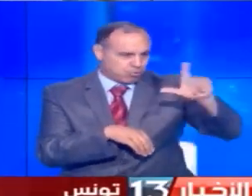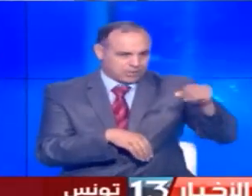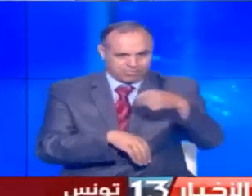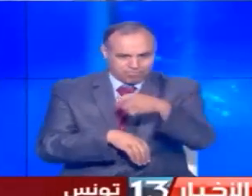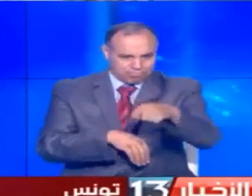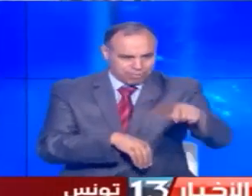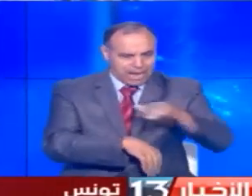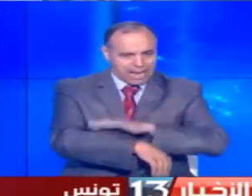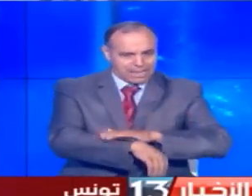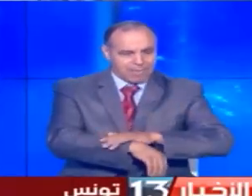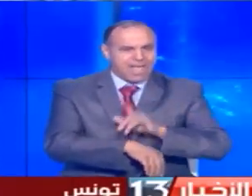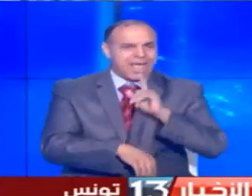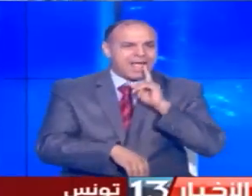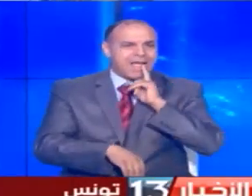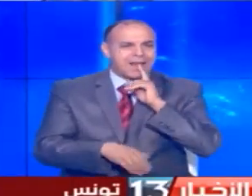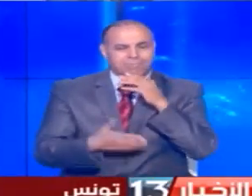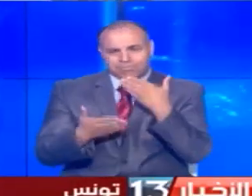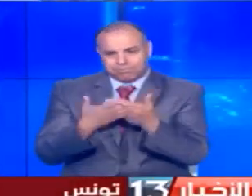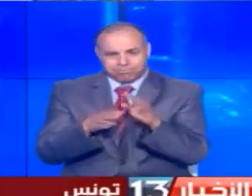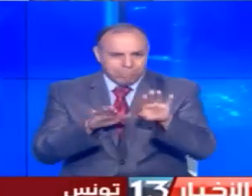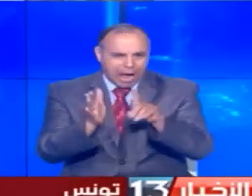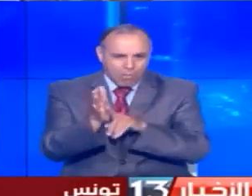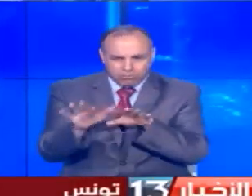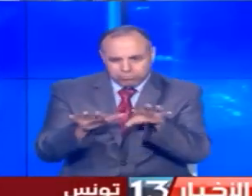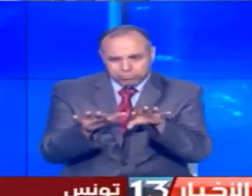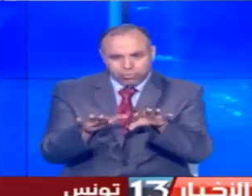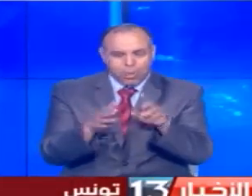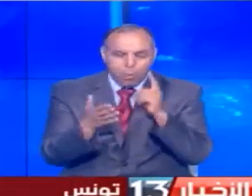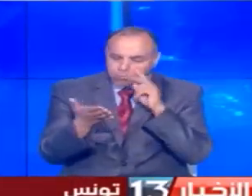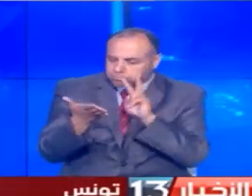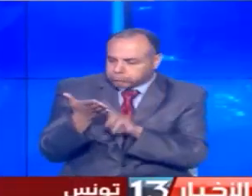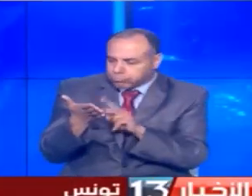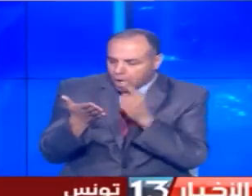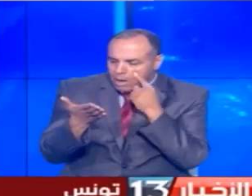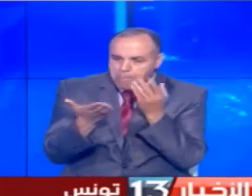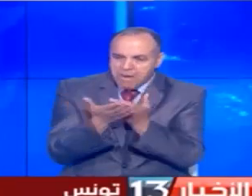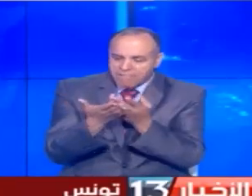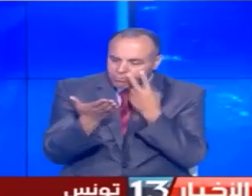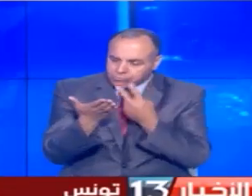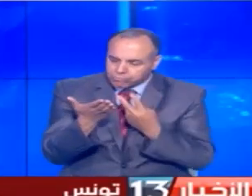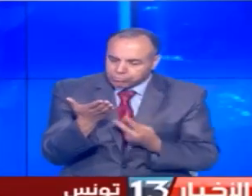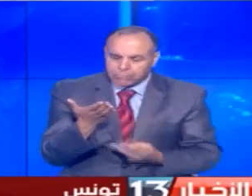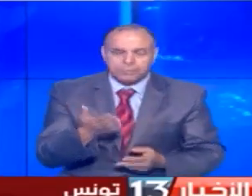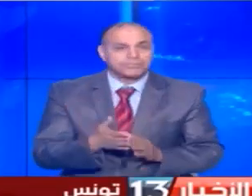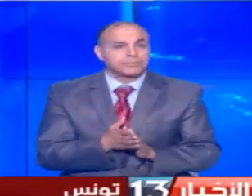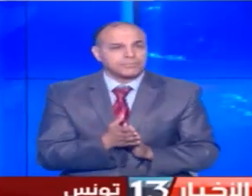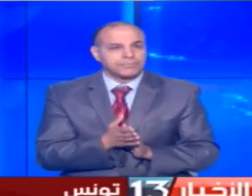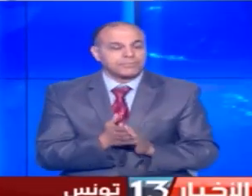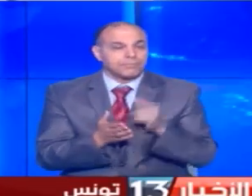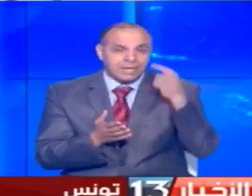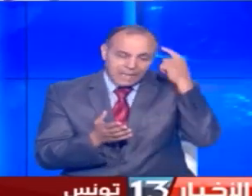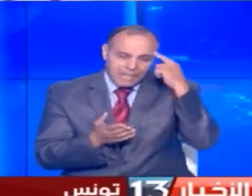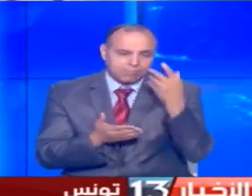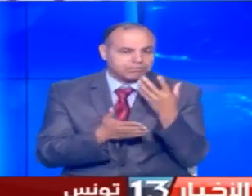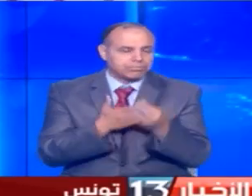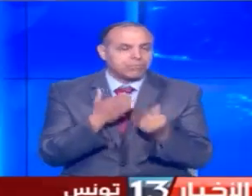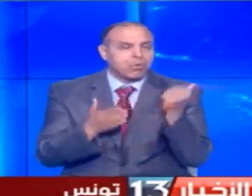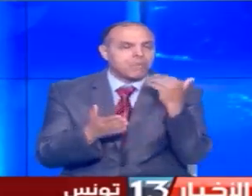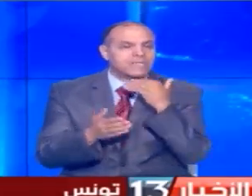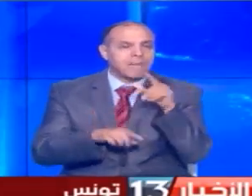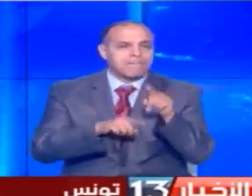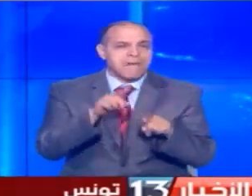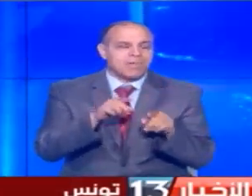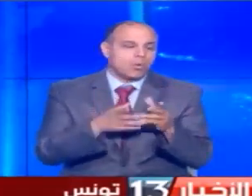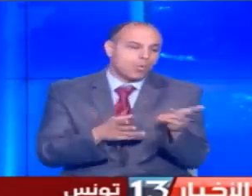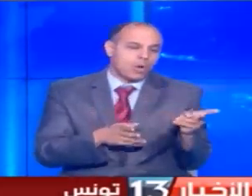الأجور مرده عملية إتمام الإجراءات وأيضا التثبت من الملفات حالة بحالة، نظرا لعدم مباشرة البعض